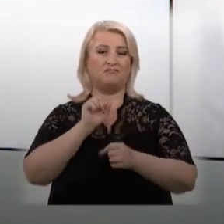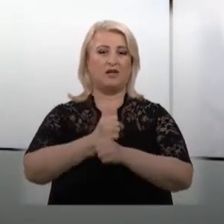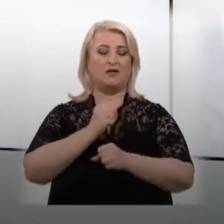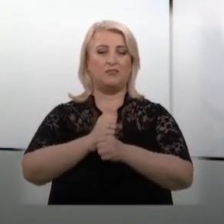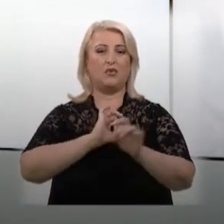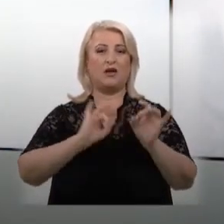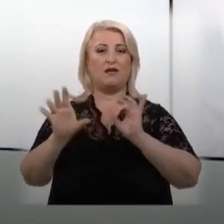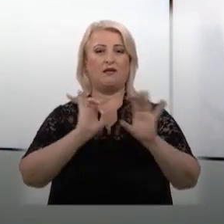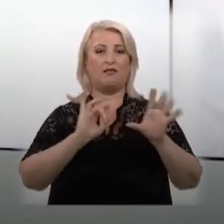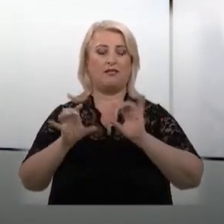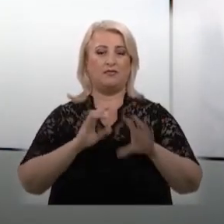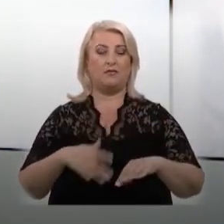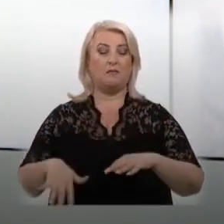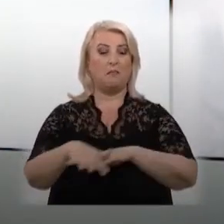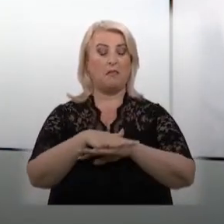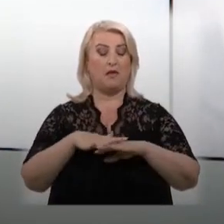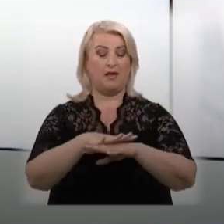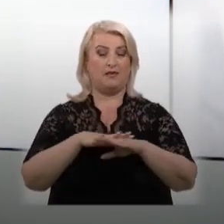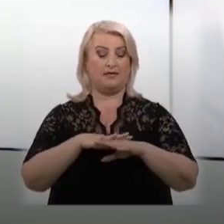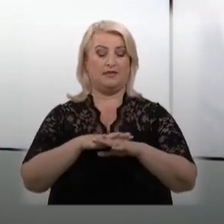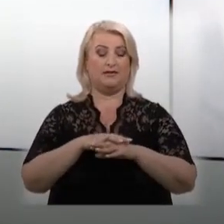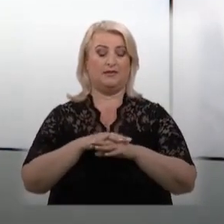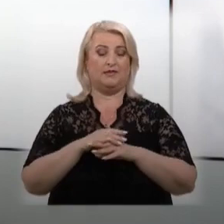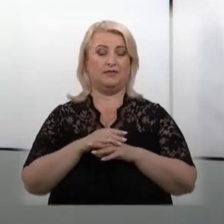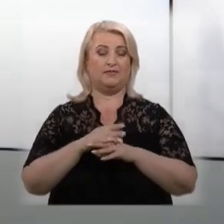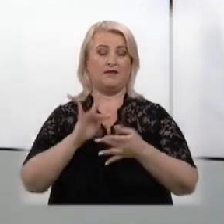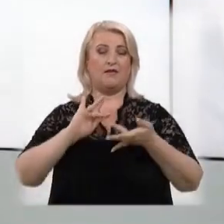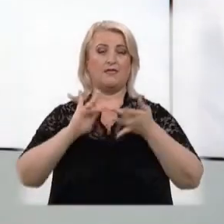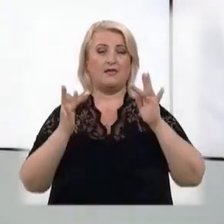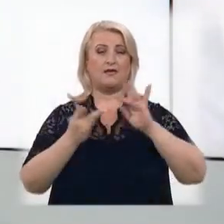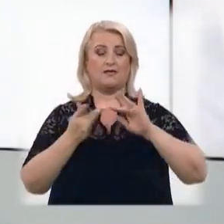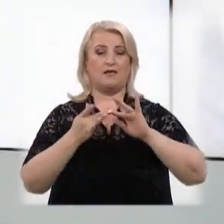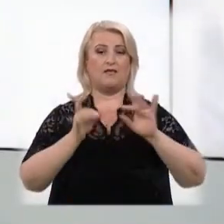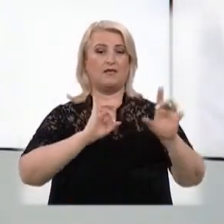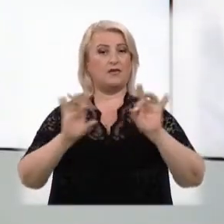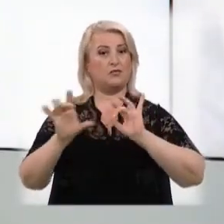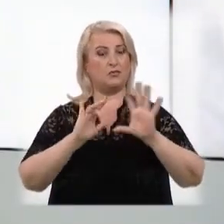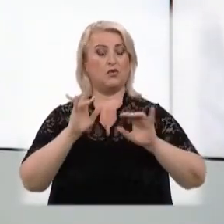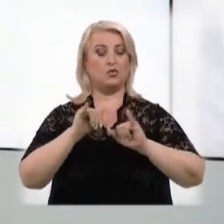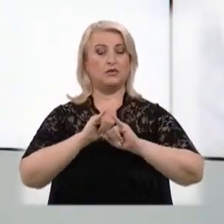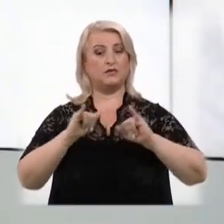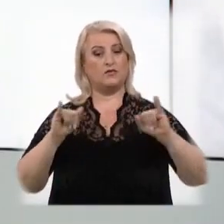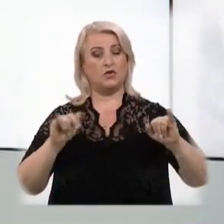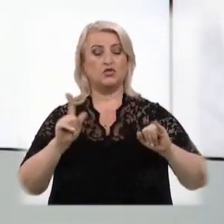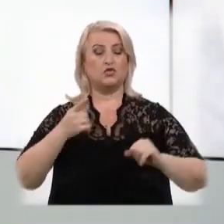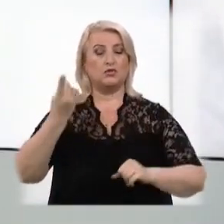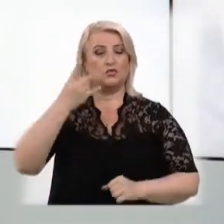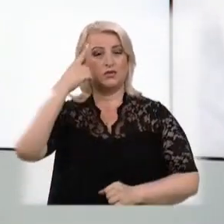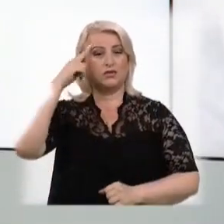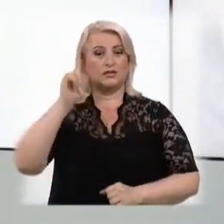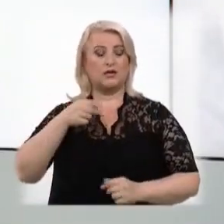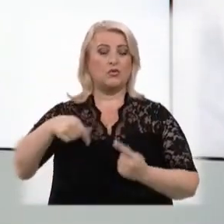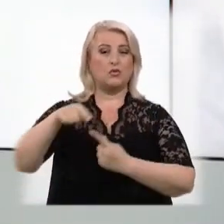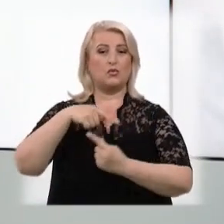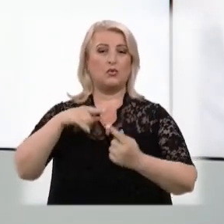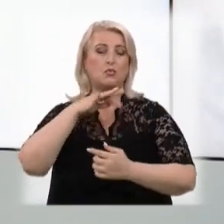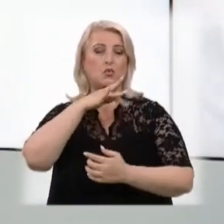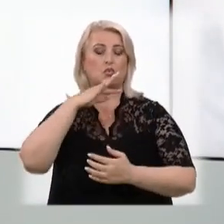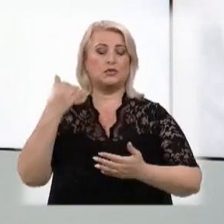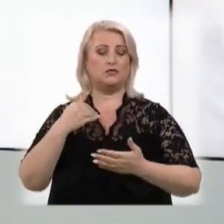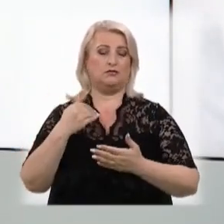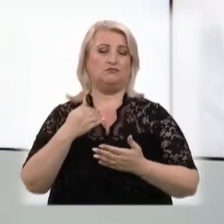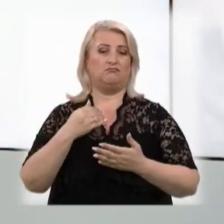Piața publicității digitale Cum sau dezvoltat Ce trebuie să știe un antreprenor despre multitudinea instrumentelor